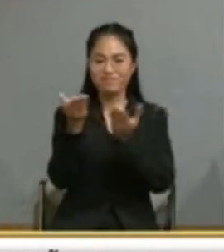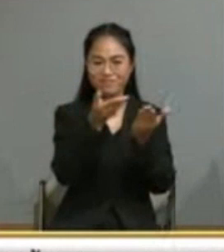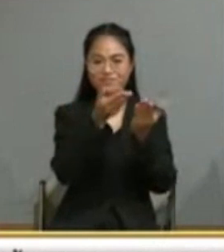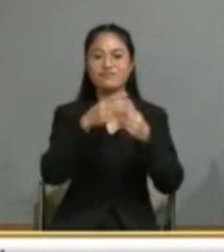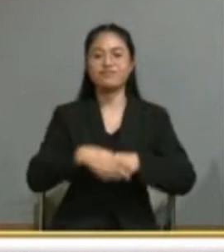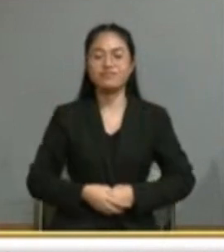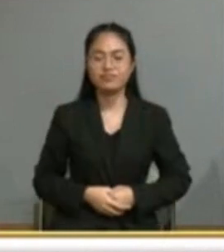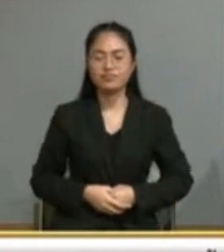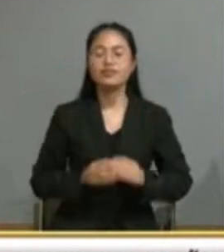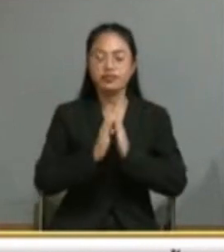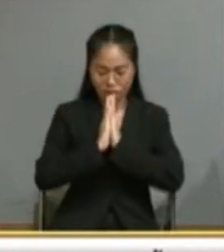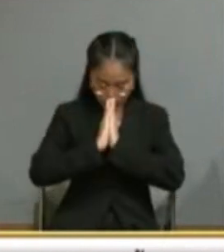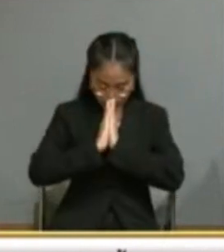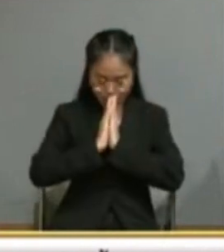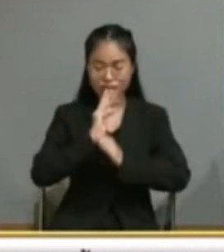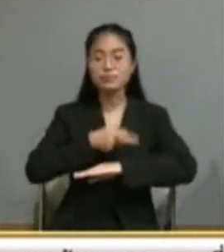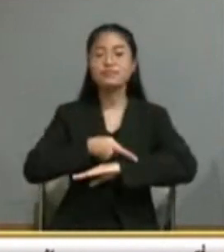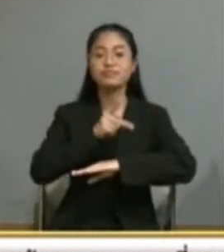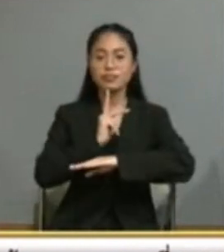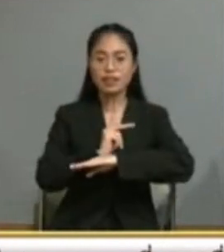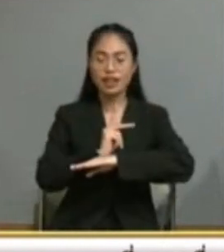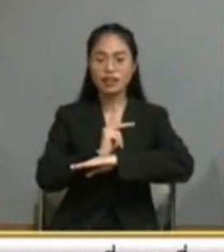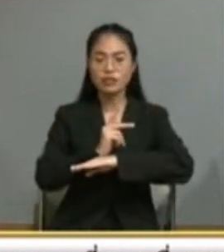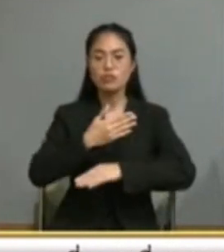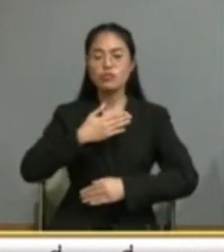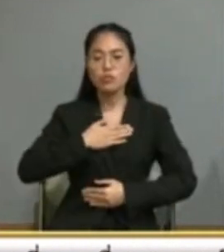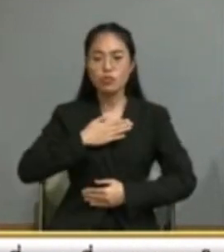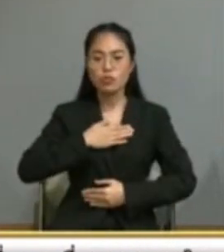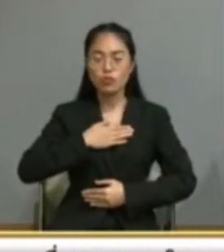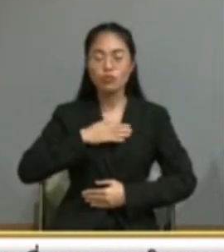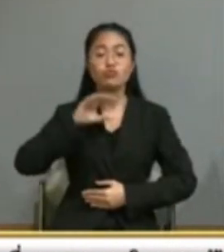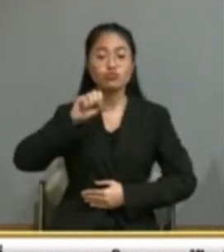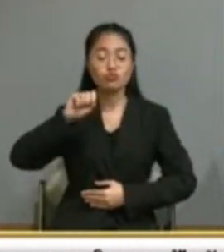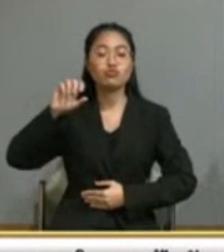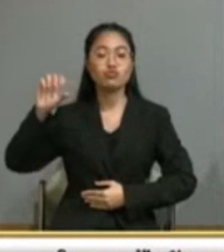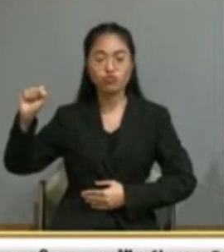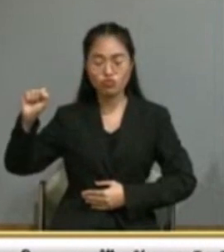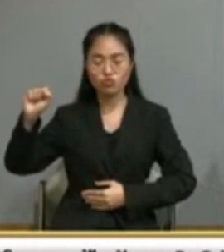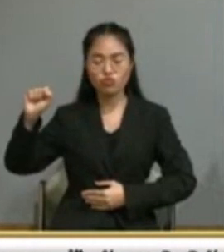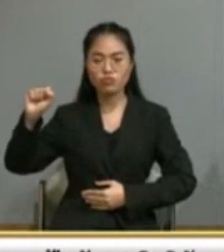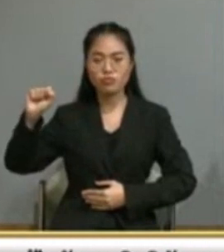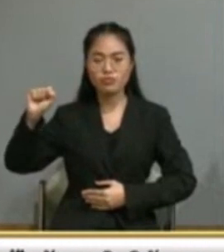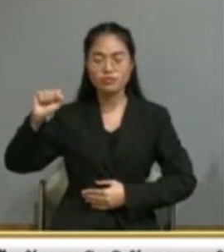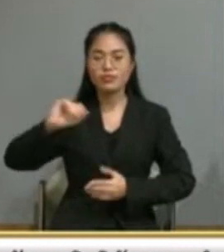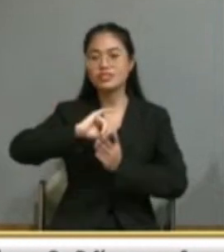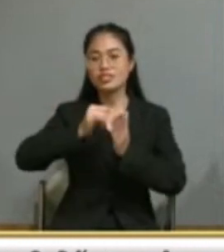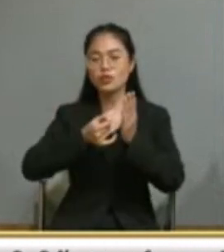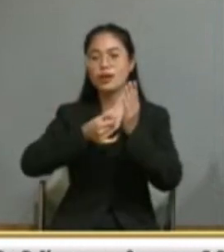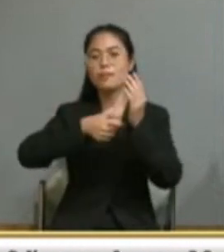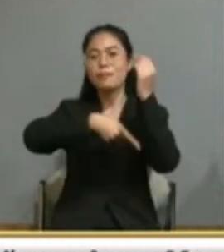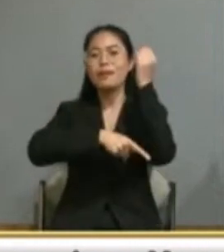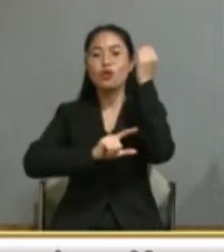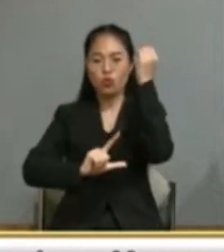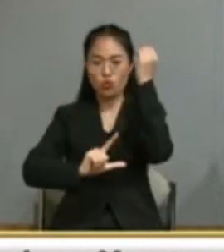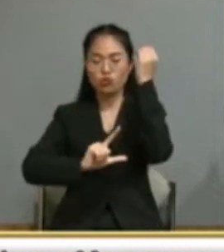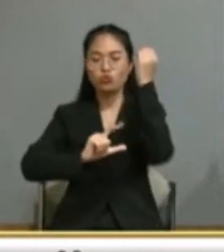อรทค ธิnn เมบทคี yourพัะ Castronพุทธิราษรรณ จัหดพัรุง พักปาชาที่